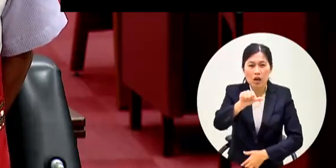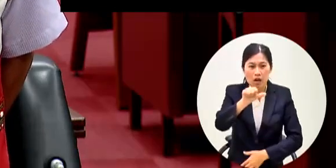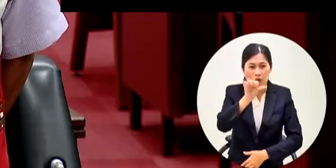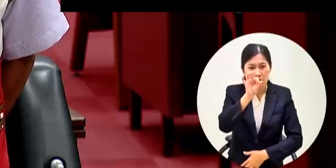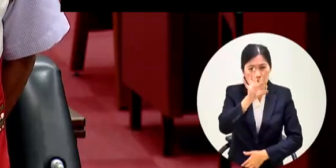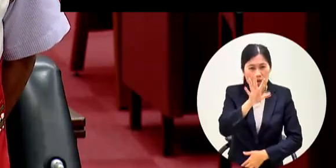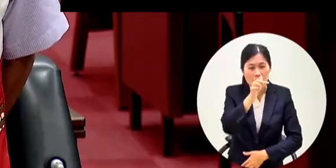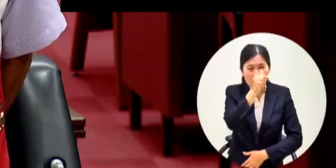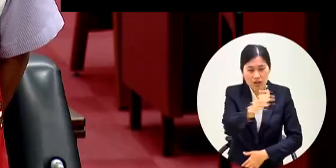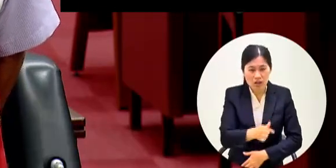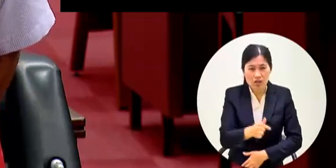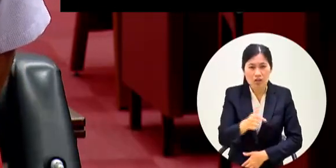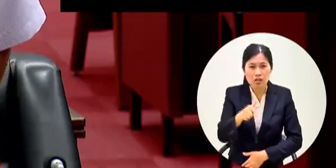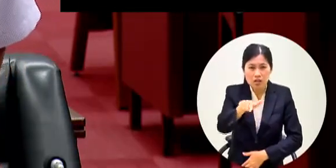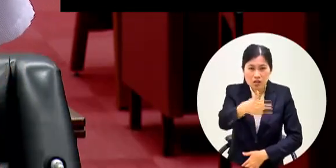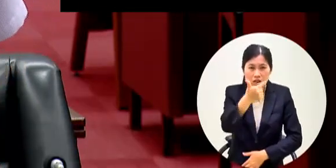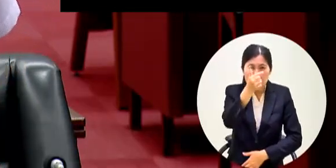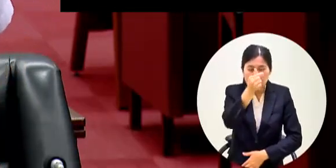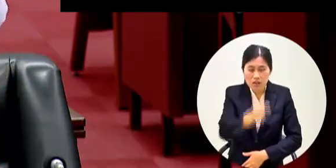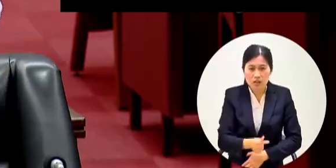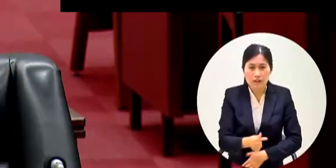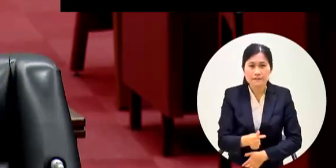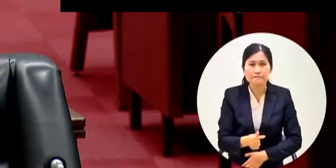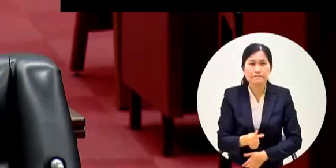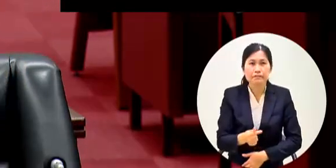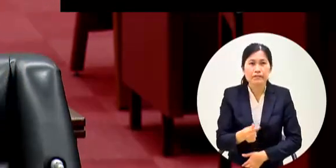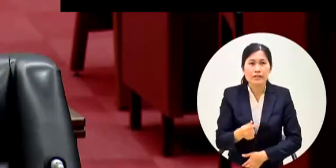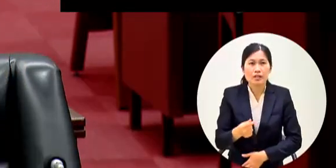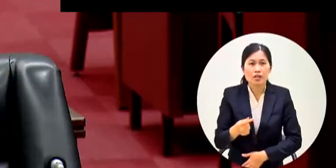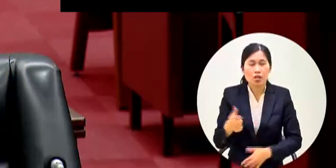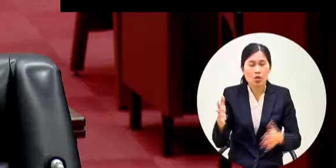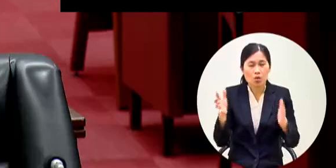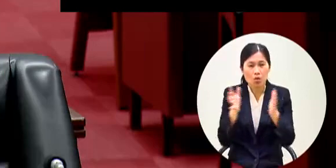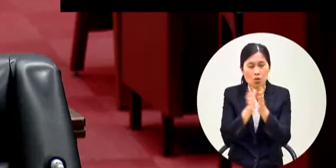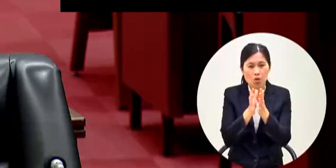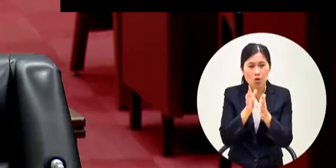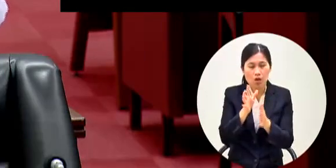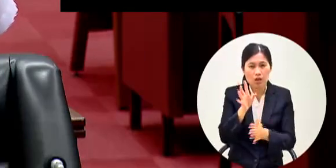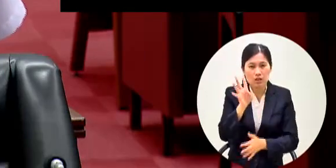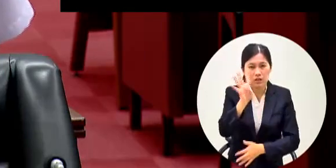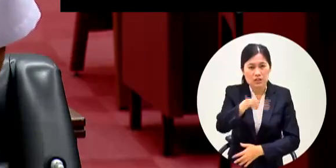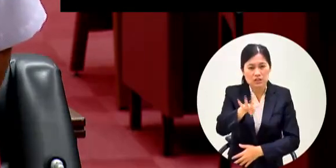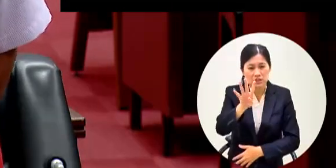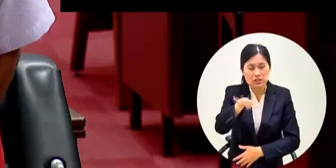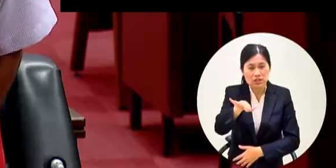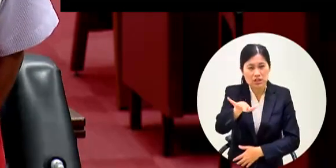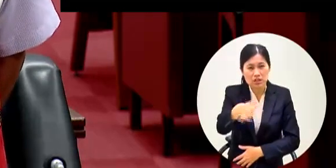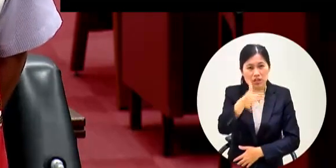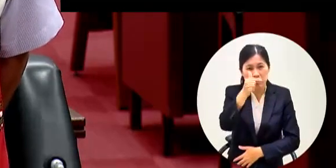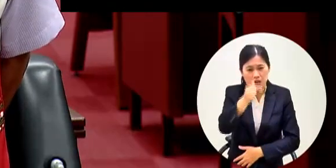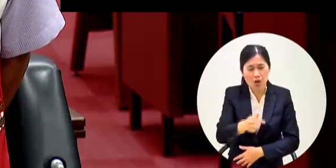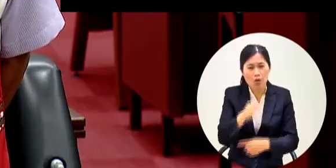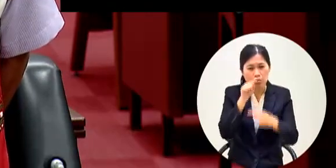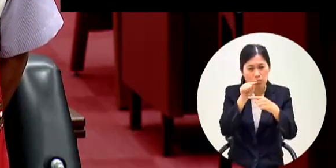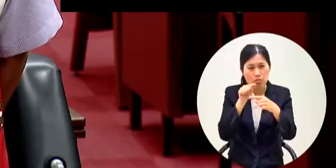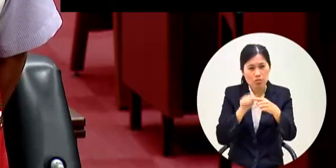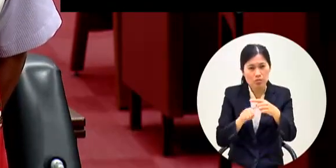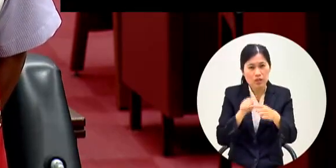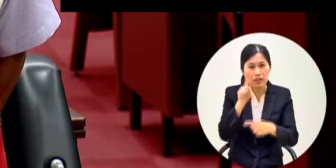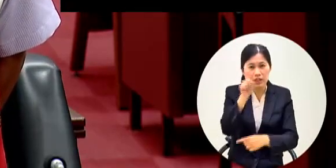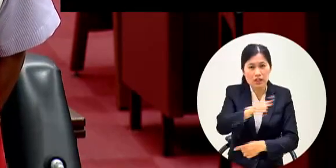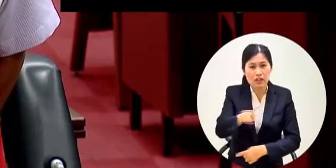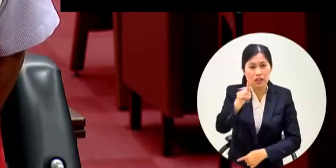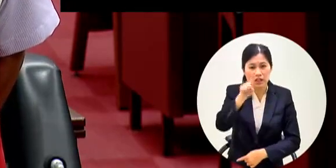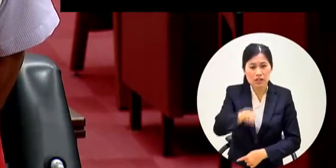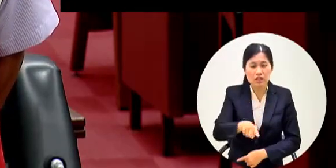最少也有5-600亿，那我们还处在三个区4500亿，平均